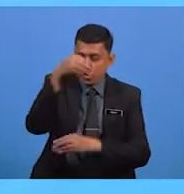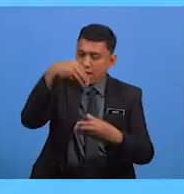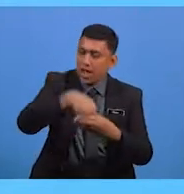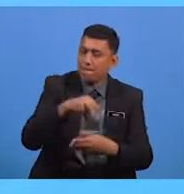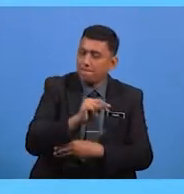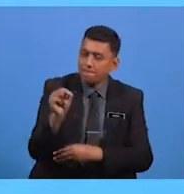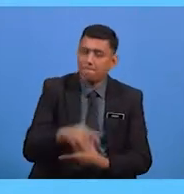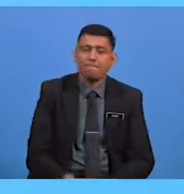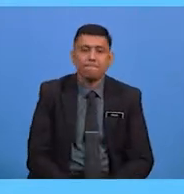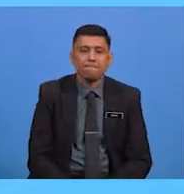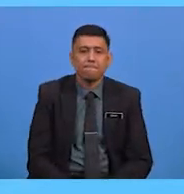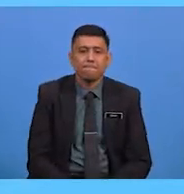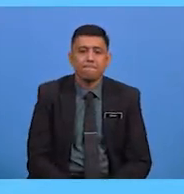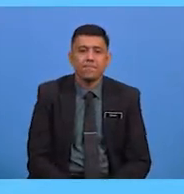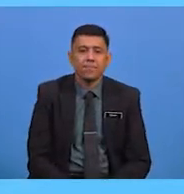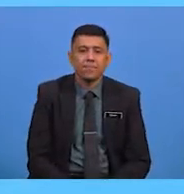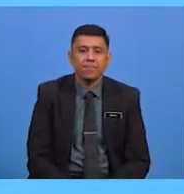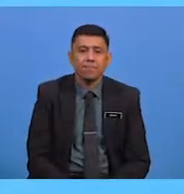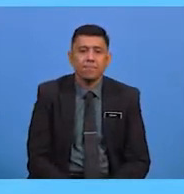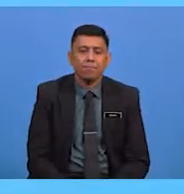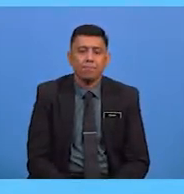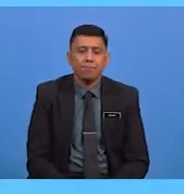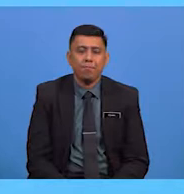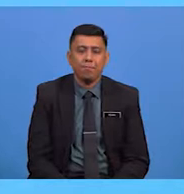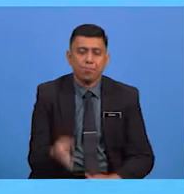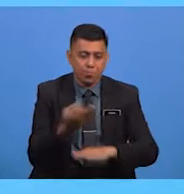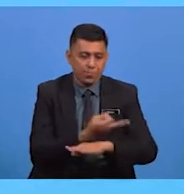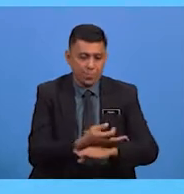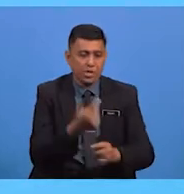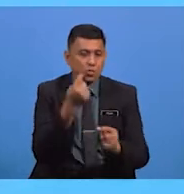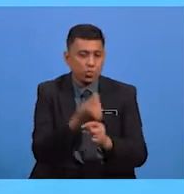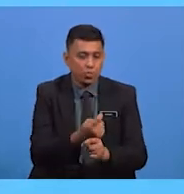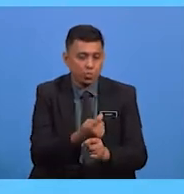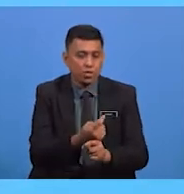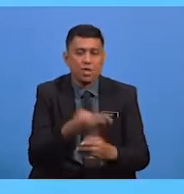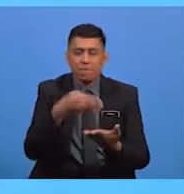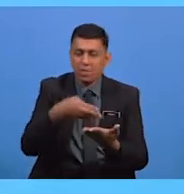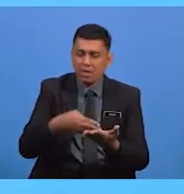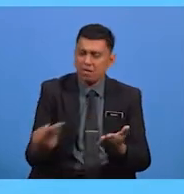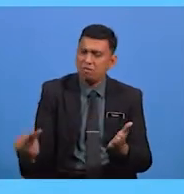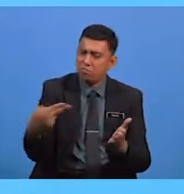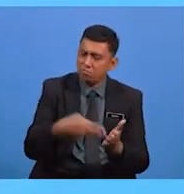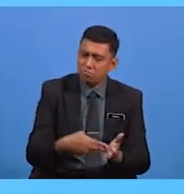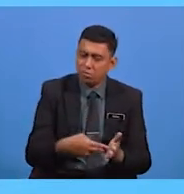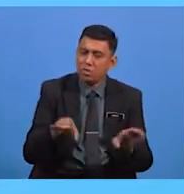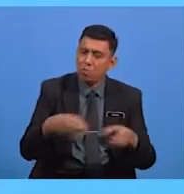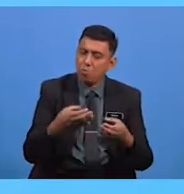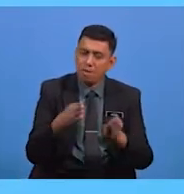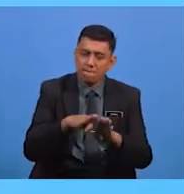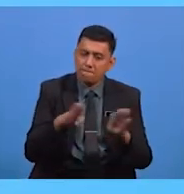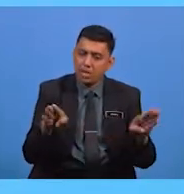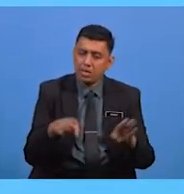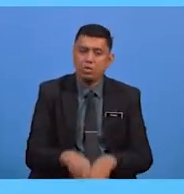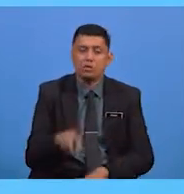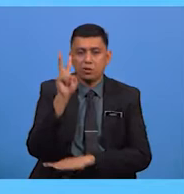dalam atau inner loop. Ia berfungsi untuk menentukan bilangan ulangan bagi membuat